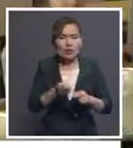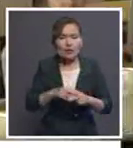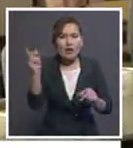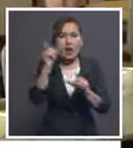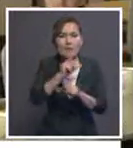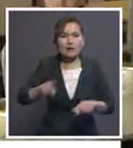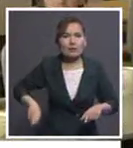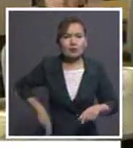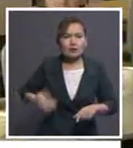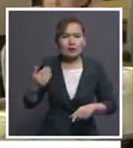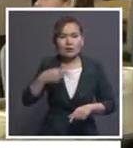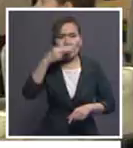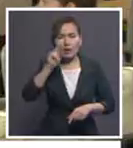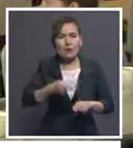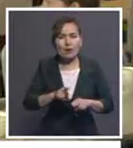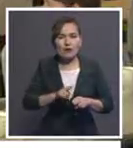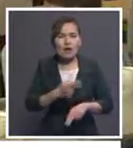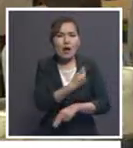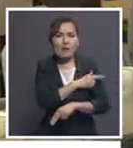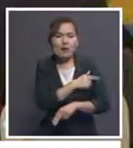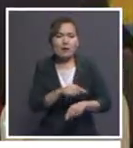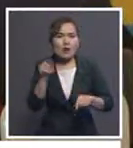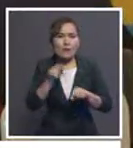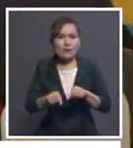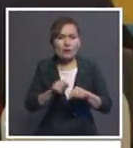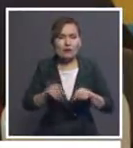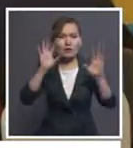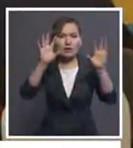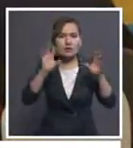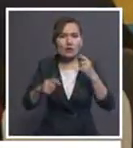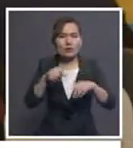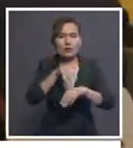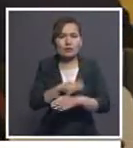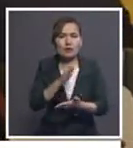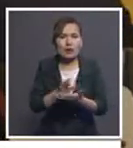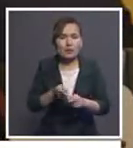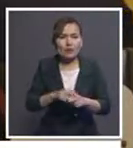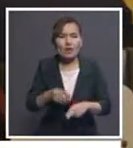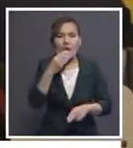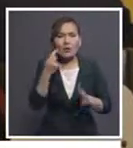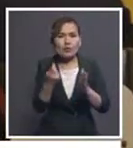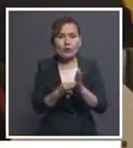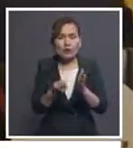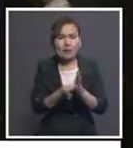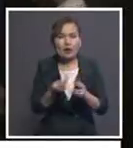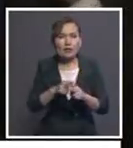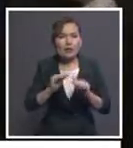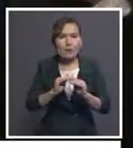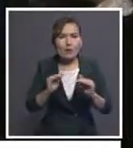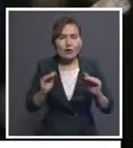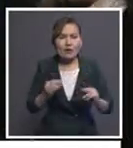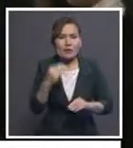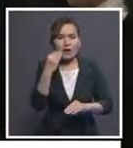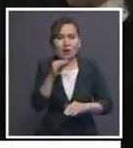шара қолданбаған. Ал сес қызметінің мамандары бірқатар заң бұзу деректерін анықтады. Тіпті ыстық тамақ әзірлеуге қажетті азық-түліктің